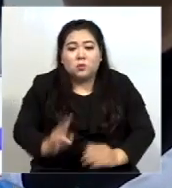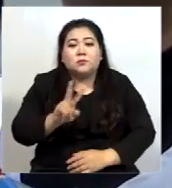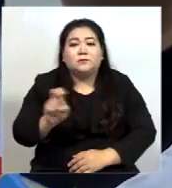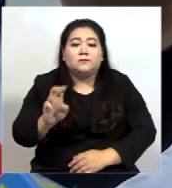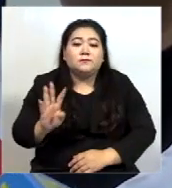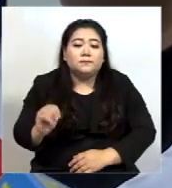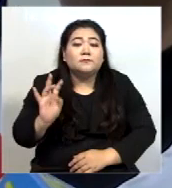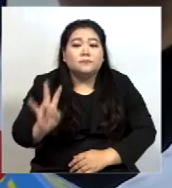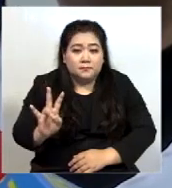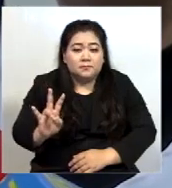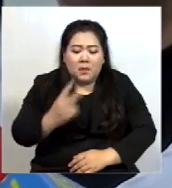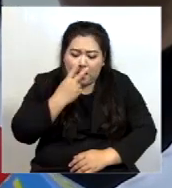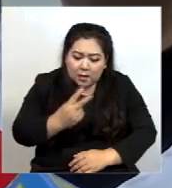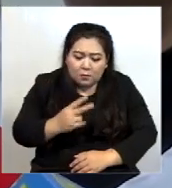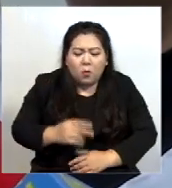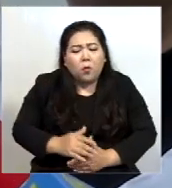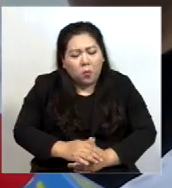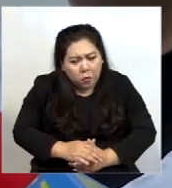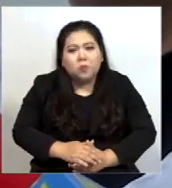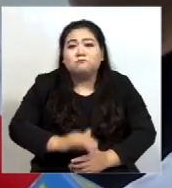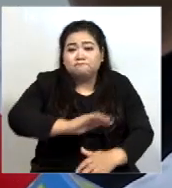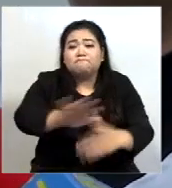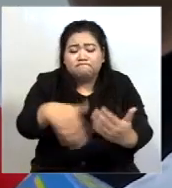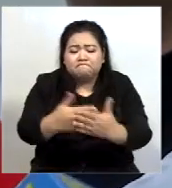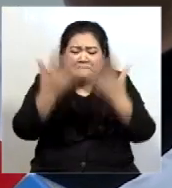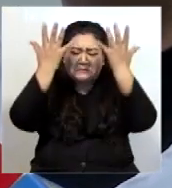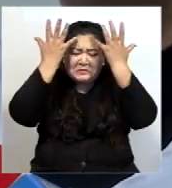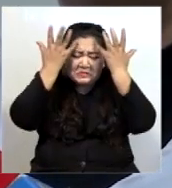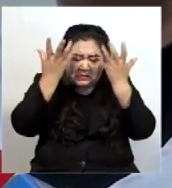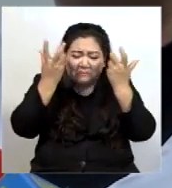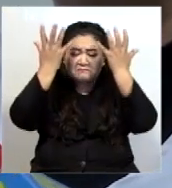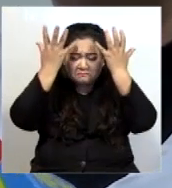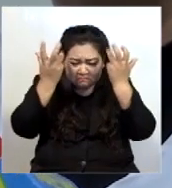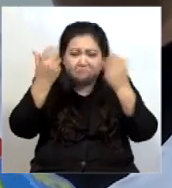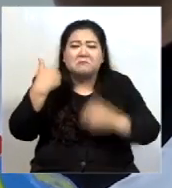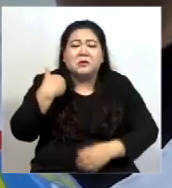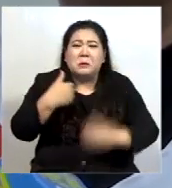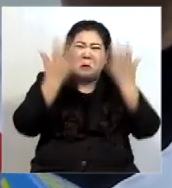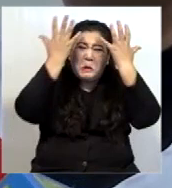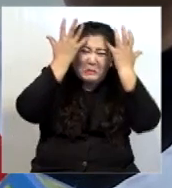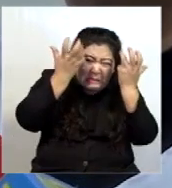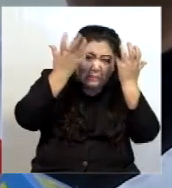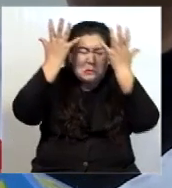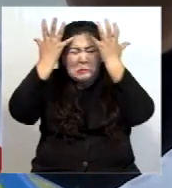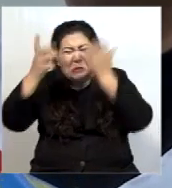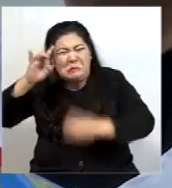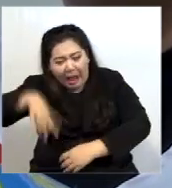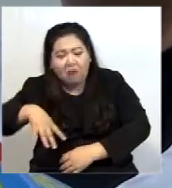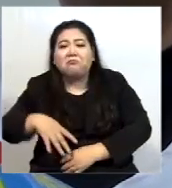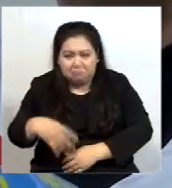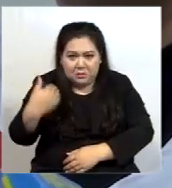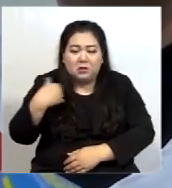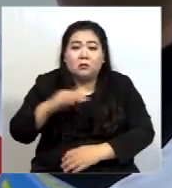ครับเราพบว่าทั้งสองเราพบว่าคนที่มีความเครียดมากกับรุนแรงเนี่ยนะครับเราพ